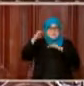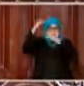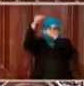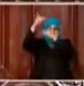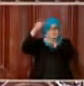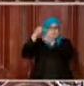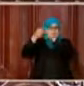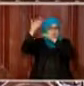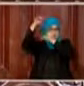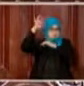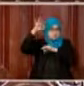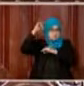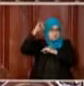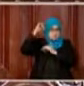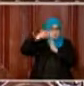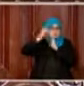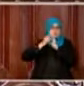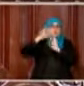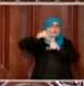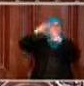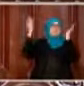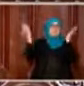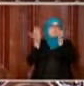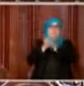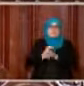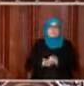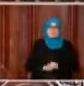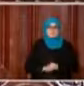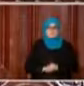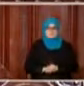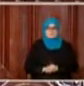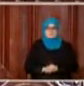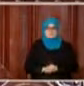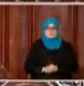تونس ومن ضيوفها،